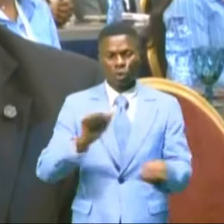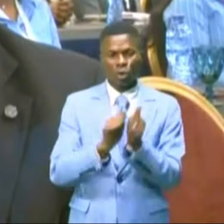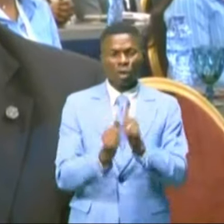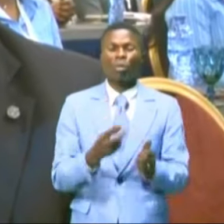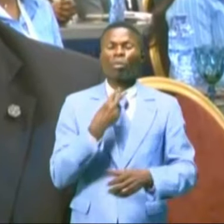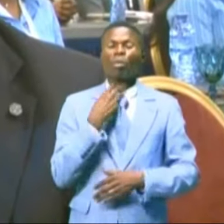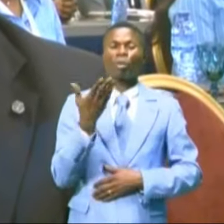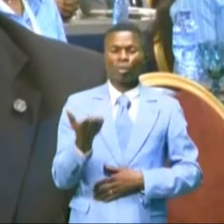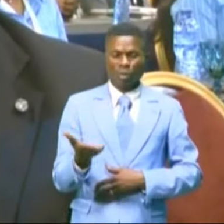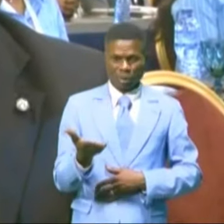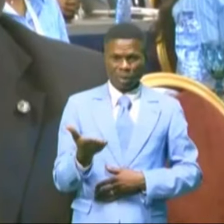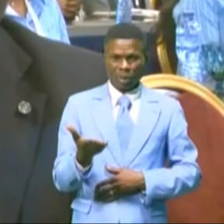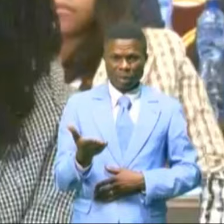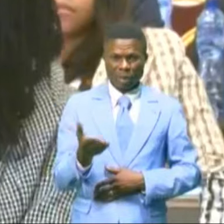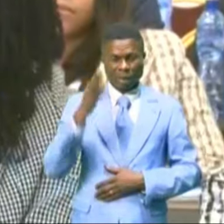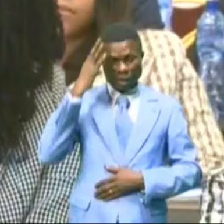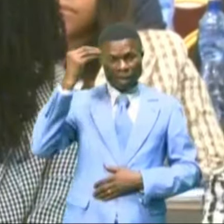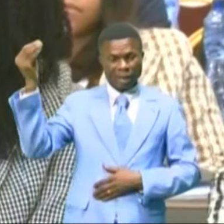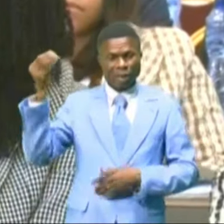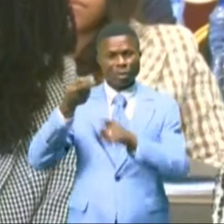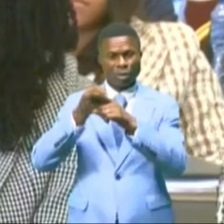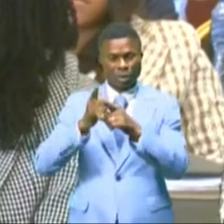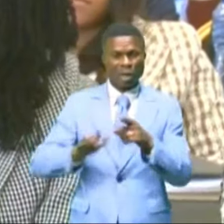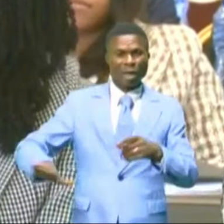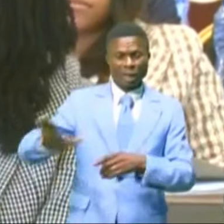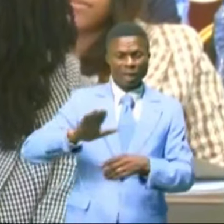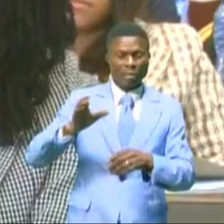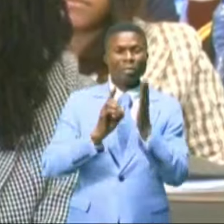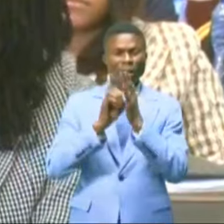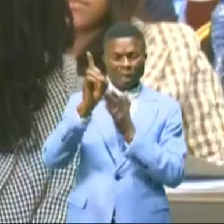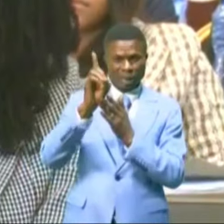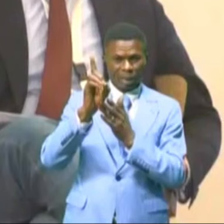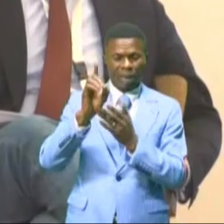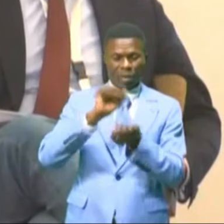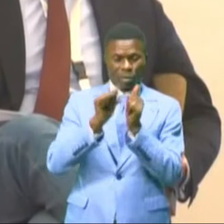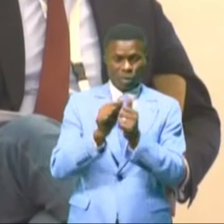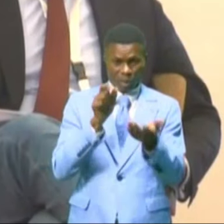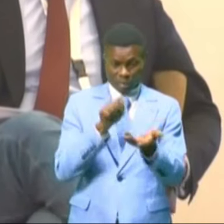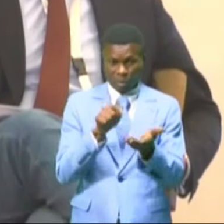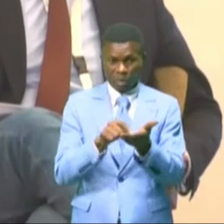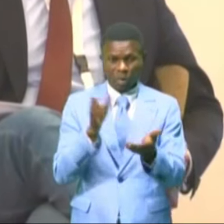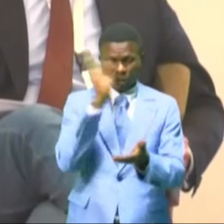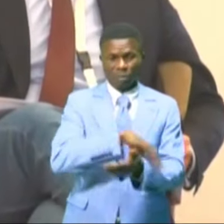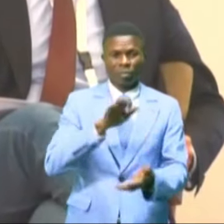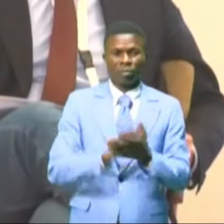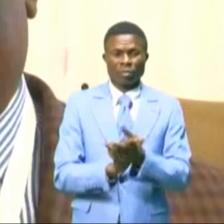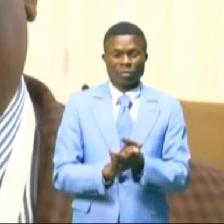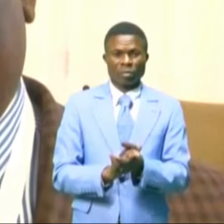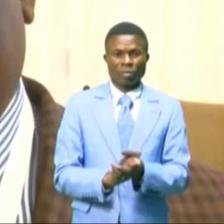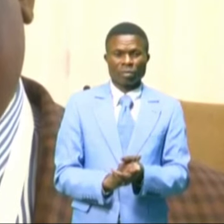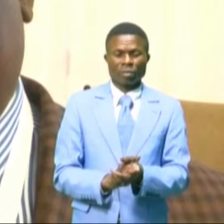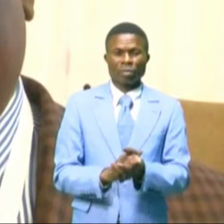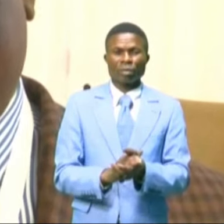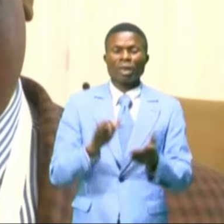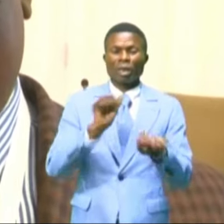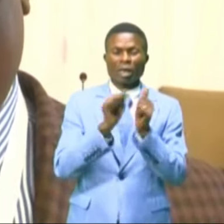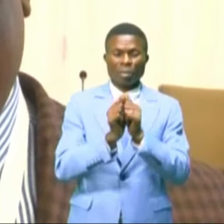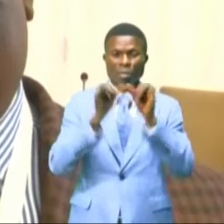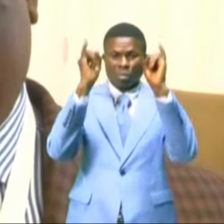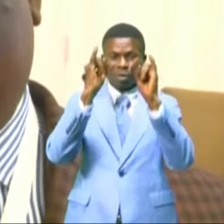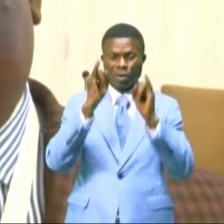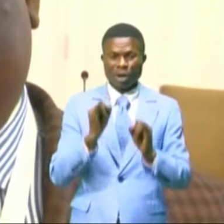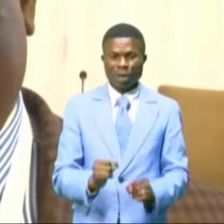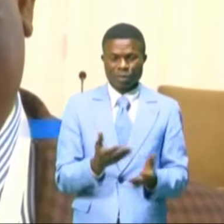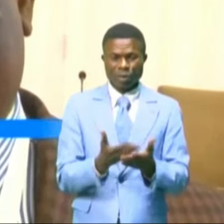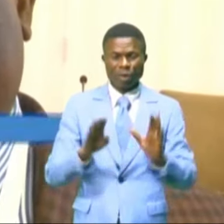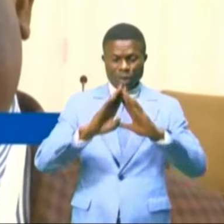solutions s'inspirant de l'expérience des pays avancés en la matière. La prise en compte du phénomène de la digitalisation, c'est-à-dire